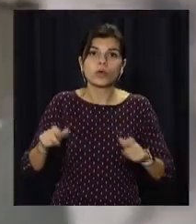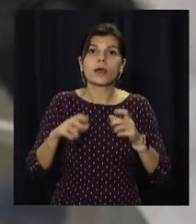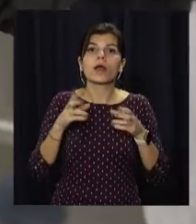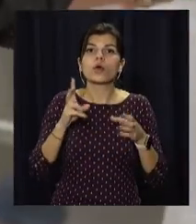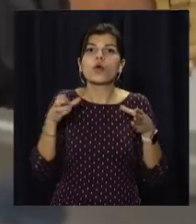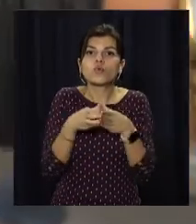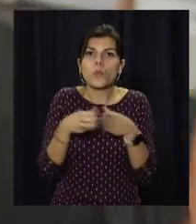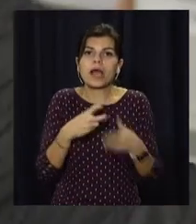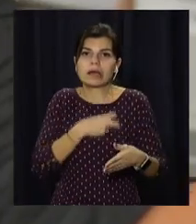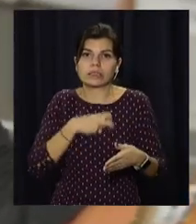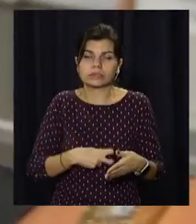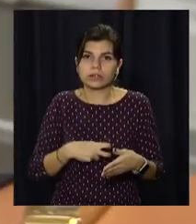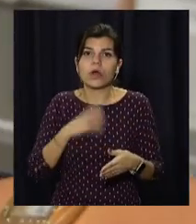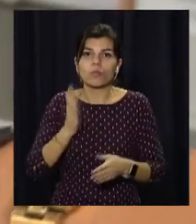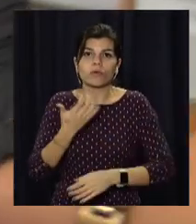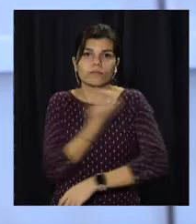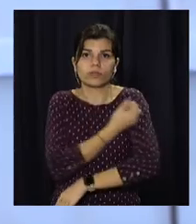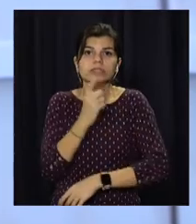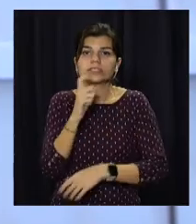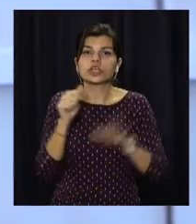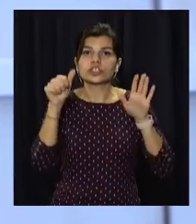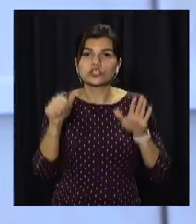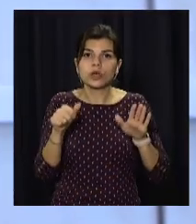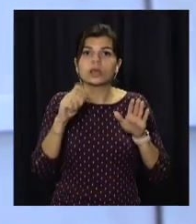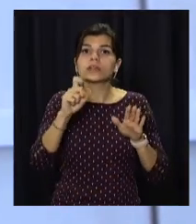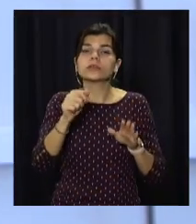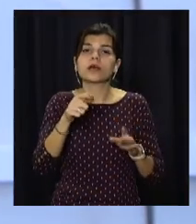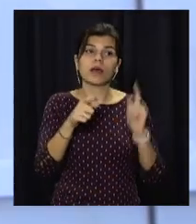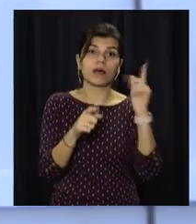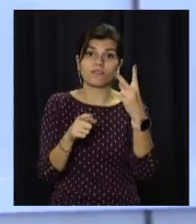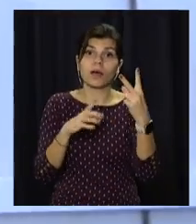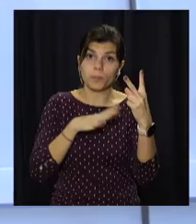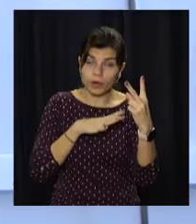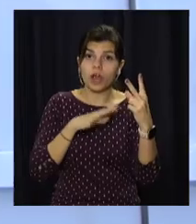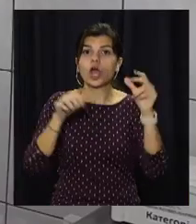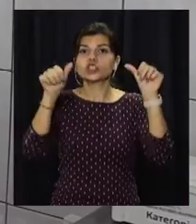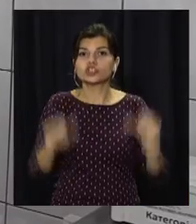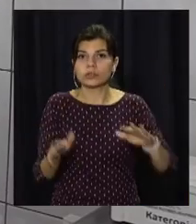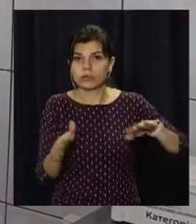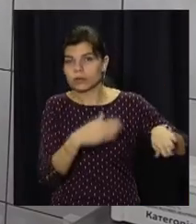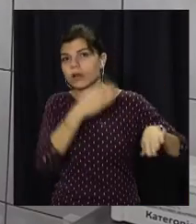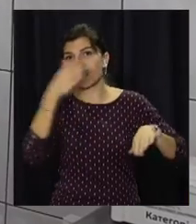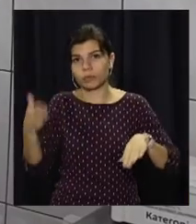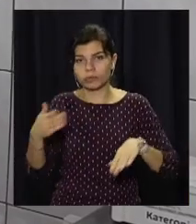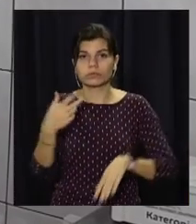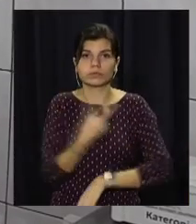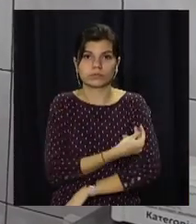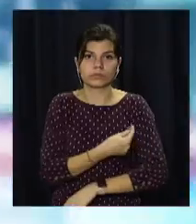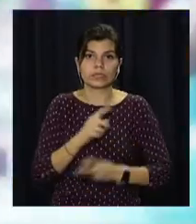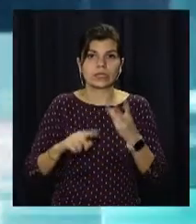отримають українці з групи ризику. Вводити її будуть за півроку після завершення ними дводозного курсу